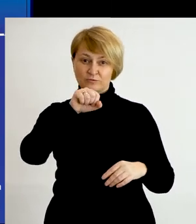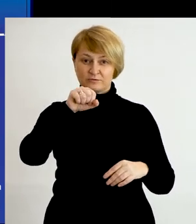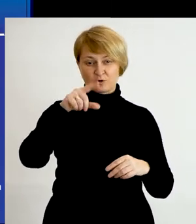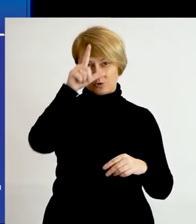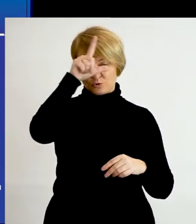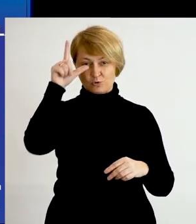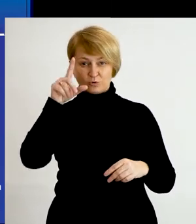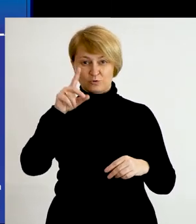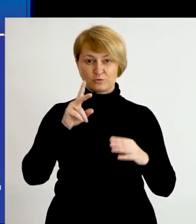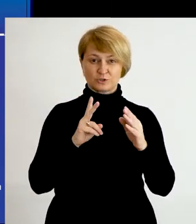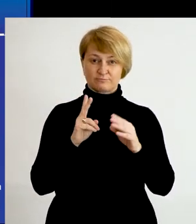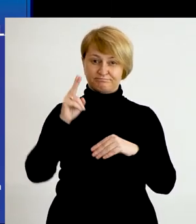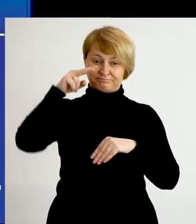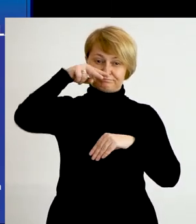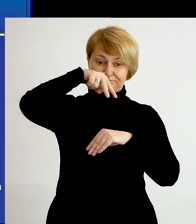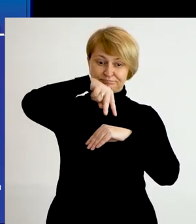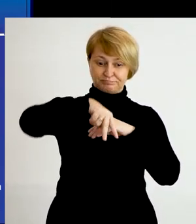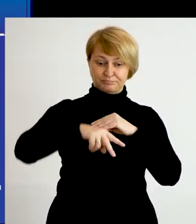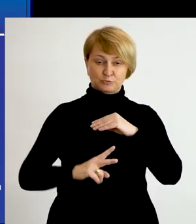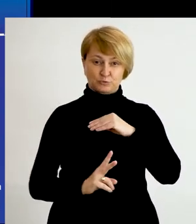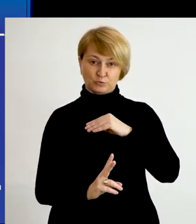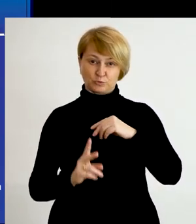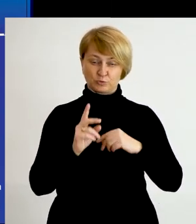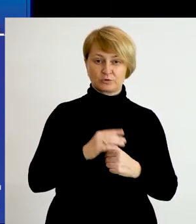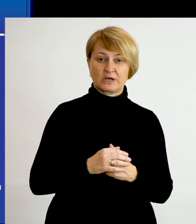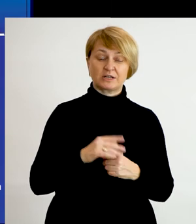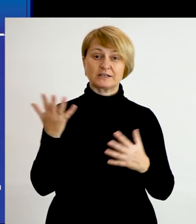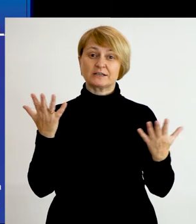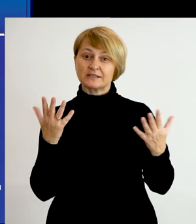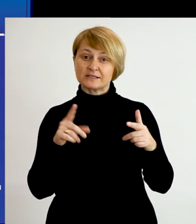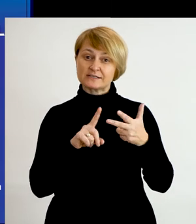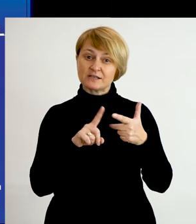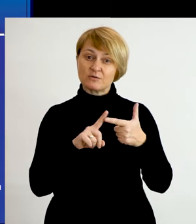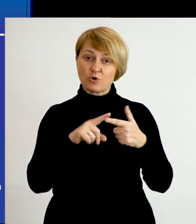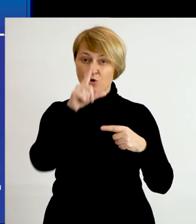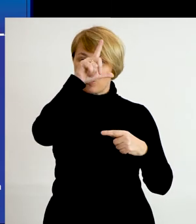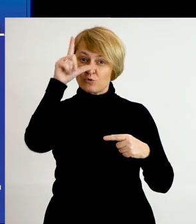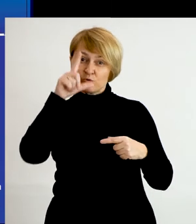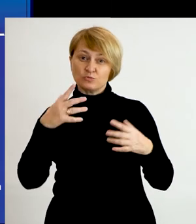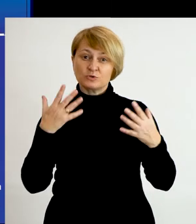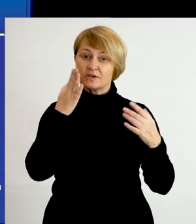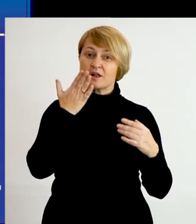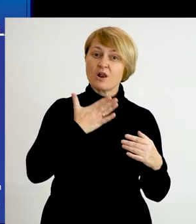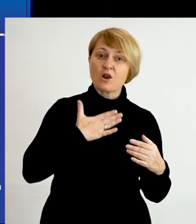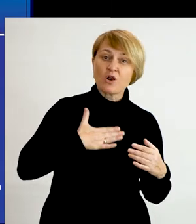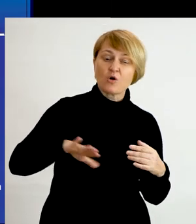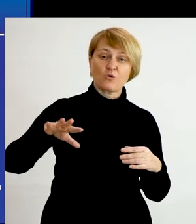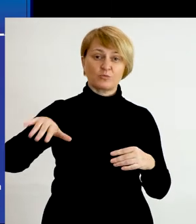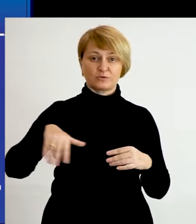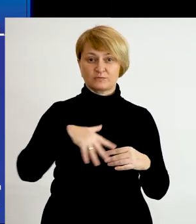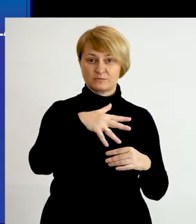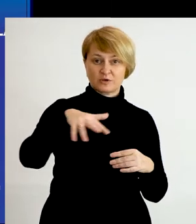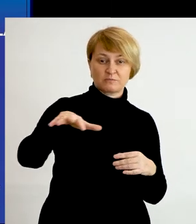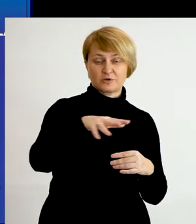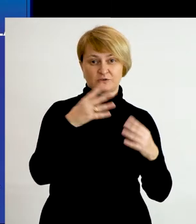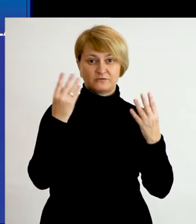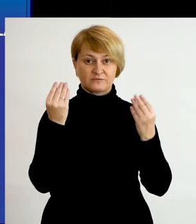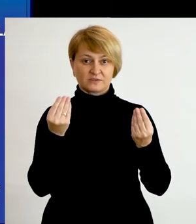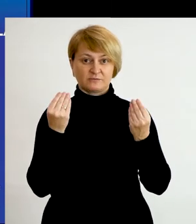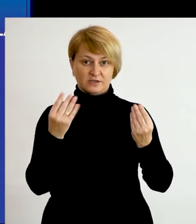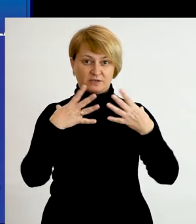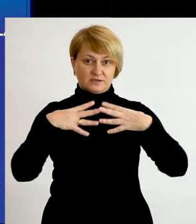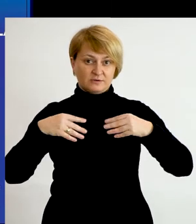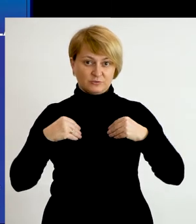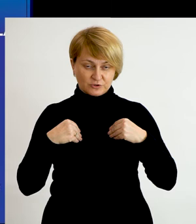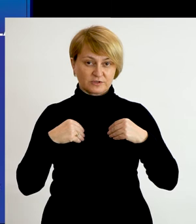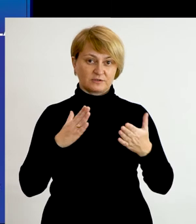ludzi, dla tych, którzy chcą spacerować, wypoczywać, a w tamtej okolicy takich miejsc brakuje, więc myślę, że będzie wspaniale przyjęta przez